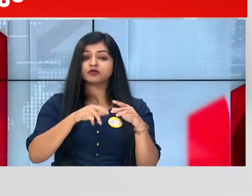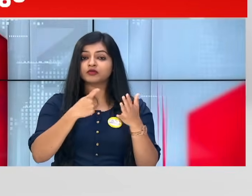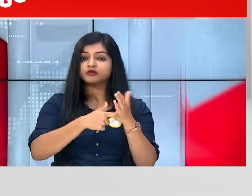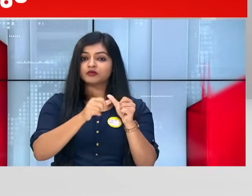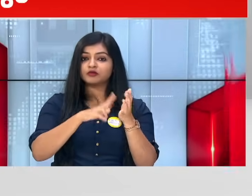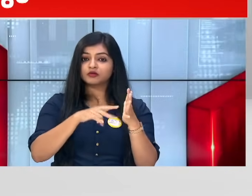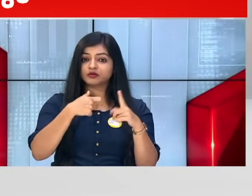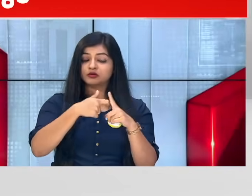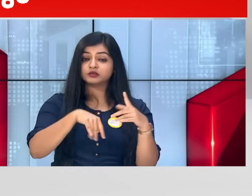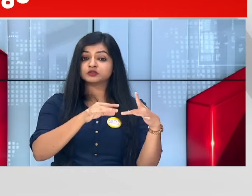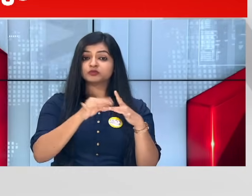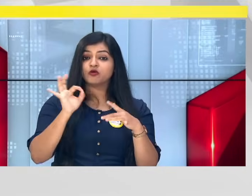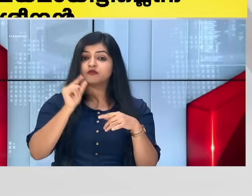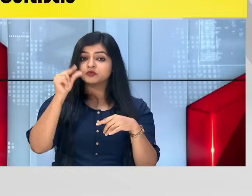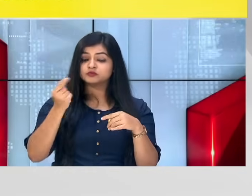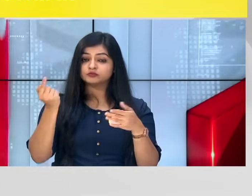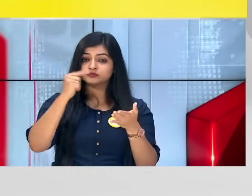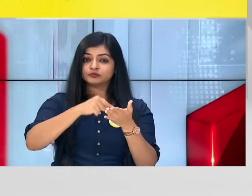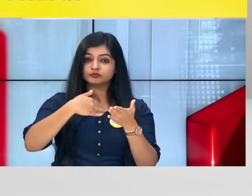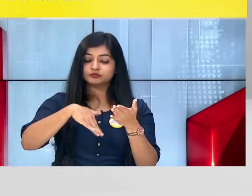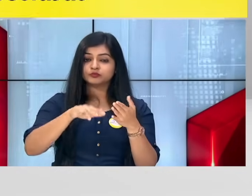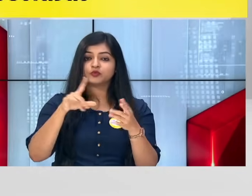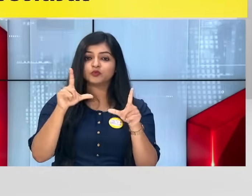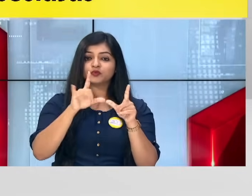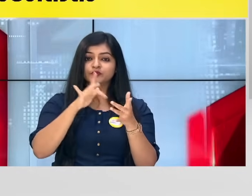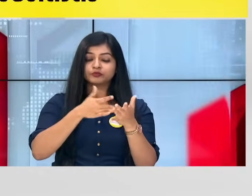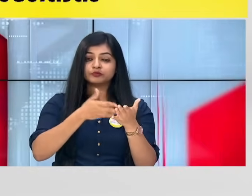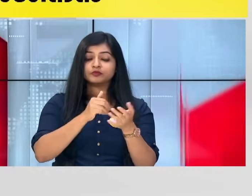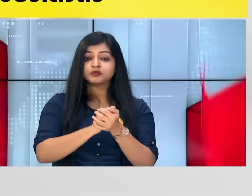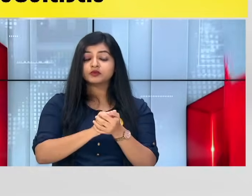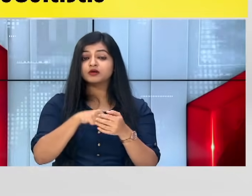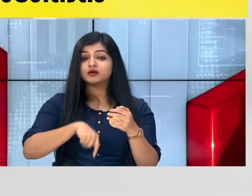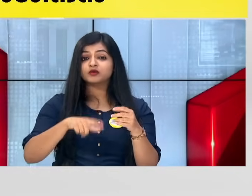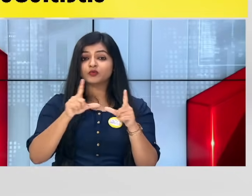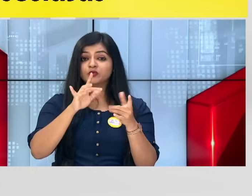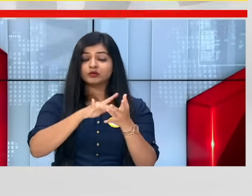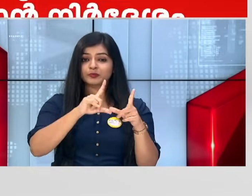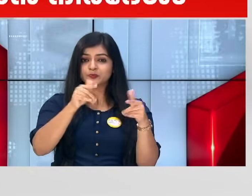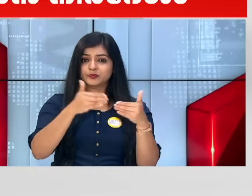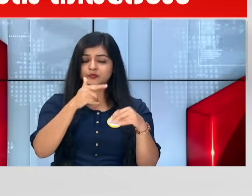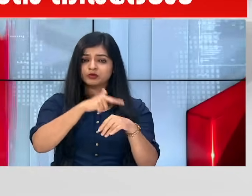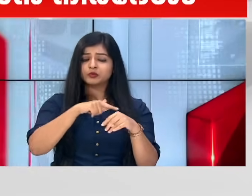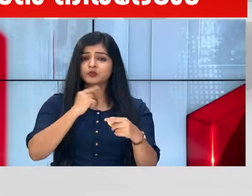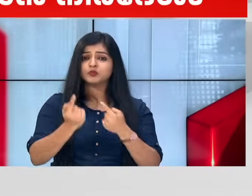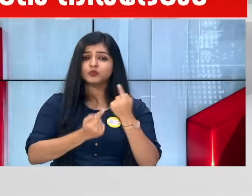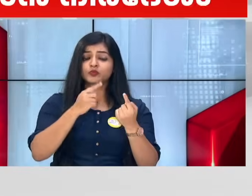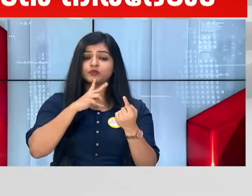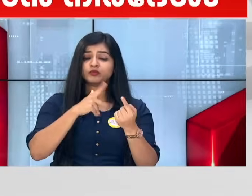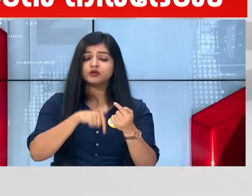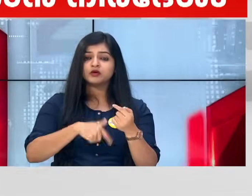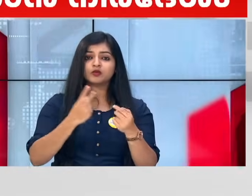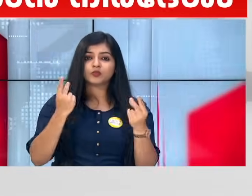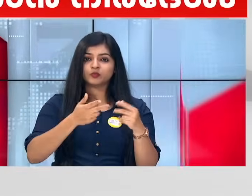ആയിരിക്കും വയനാട്ടിൽ നിയമിക്കുന്നത്. ഈ ജനപ്രതിനിധികൾ ഈ യോഗത്തിൽ ഉന്നയിച്ച പരാതികളിലൊന്ന് ഈ നടപടികൾ കൈക്കൊള്ളുന്നതിലെ